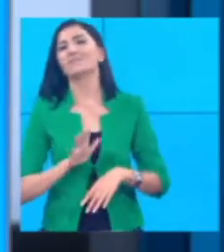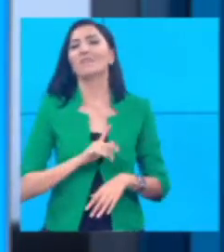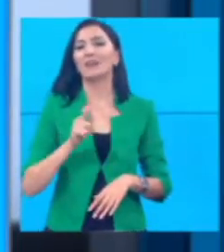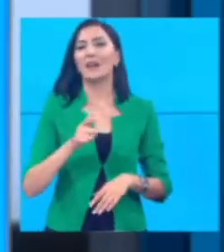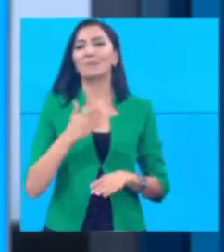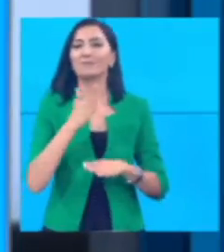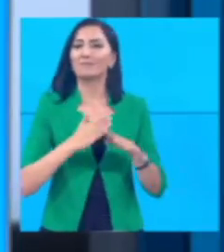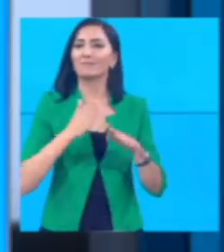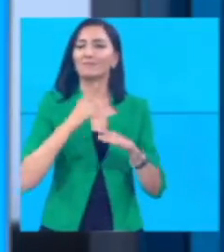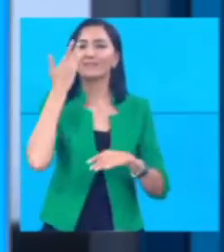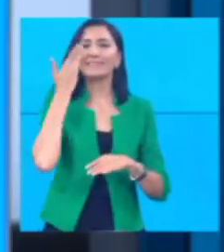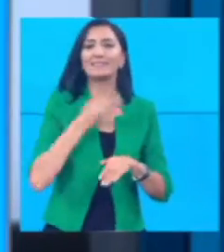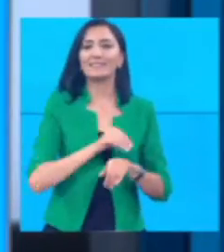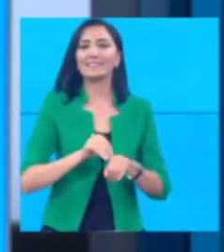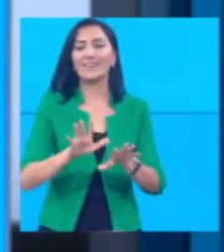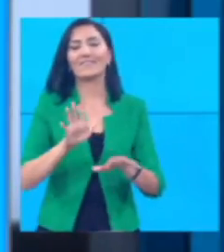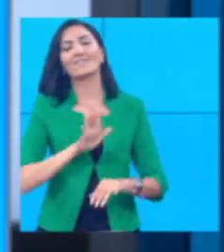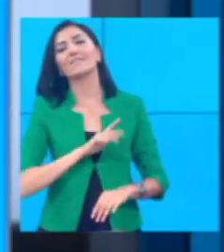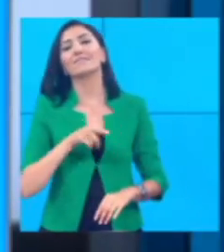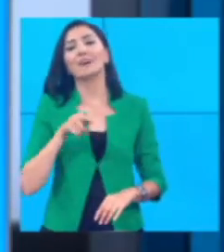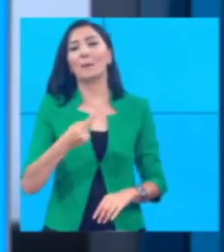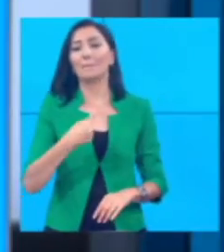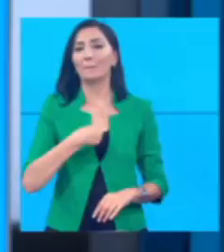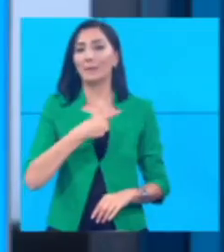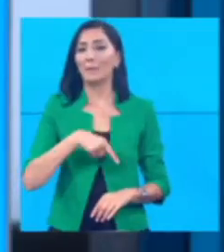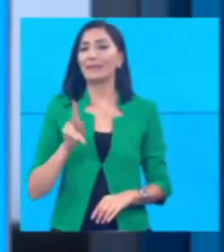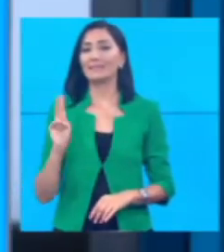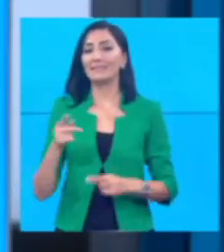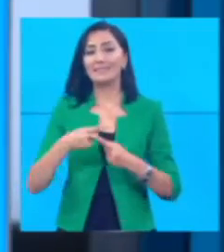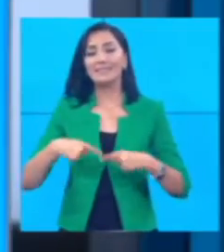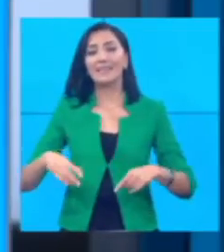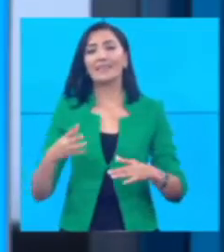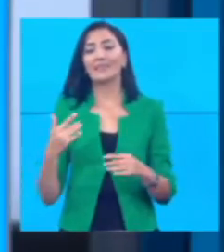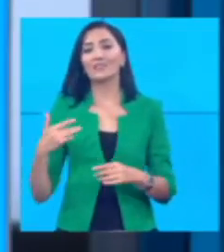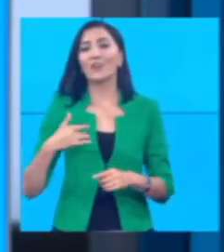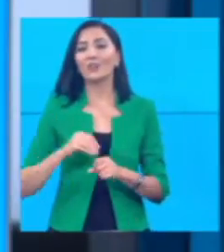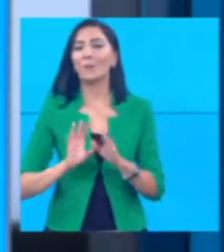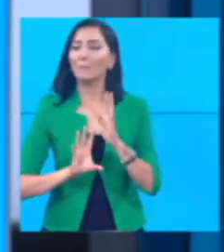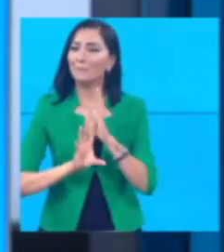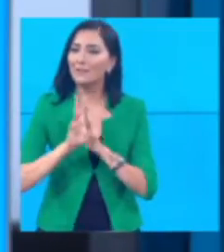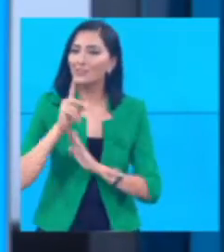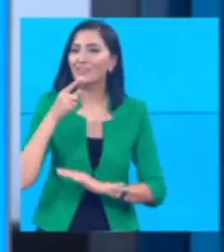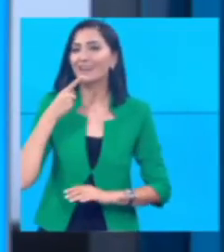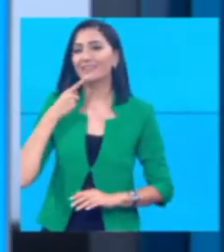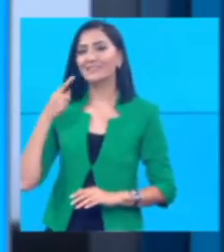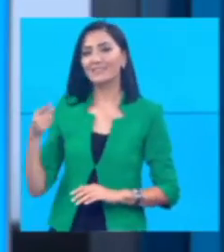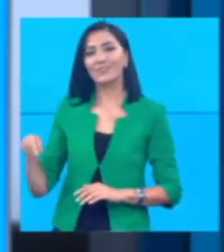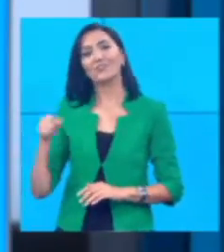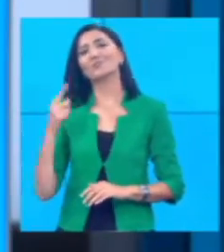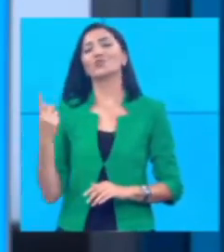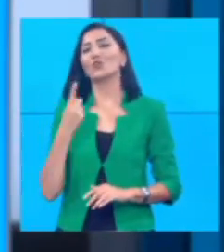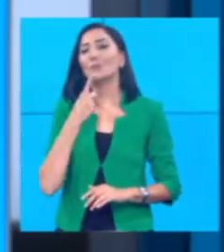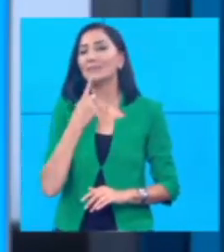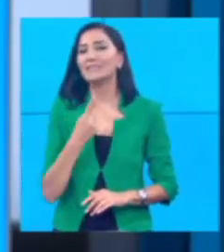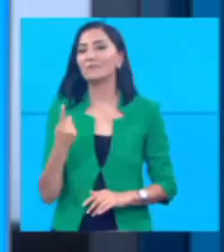ama yine de özet görüntüleri seyircilerimiz seyredecekler. Ben sizlere canı gönülden başarılar diliyorum. Sağ olun.